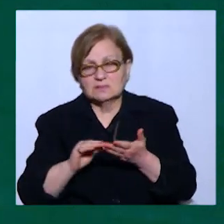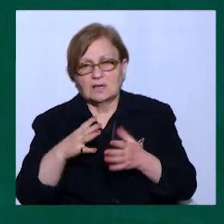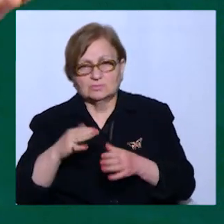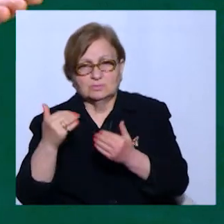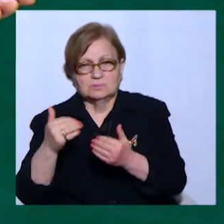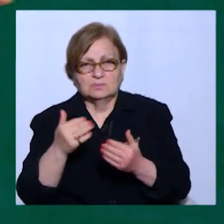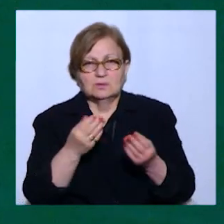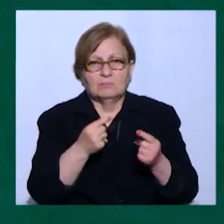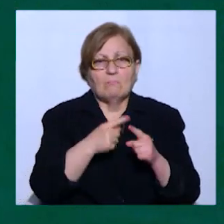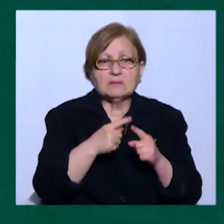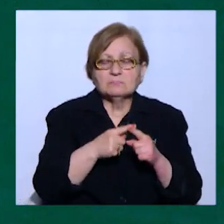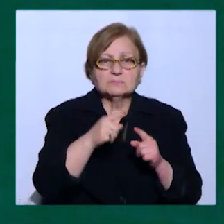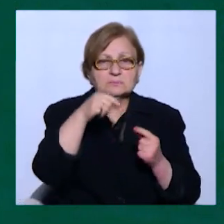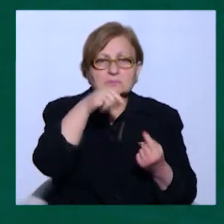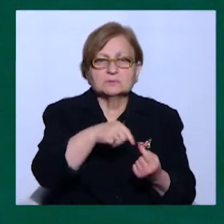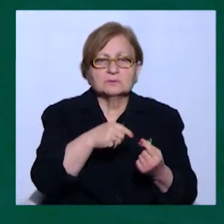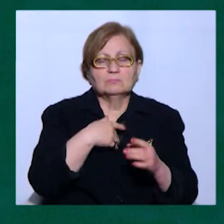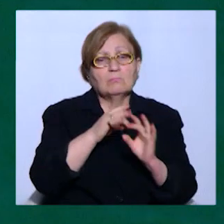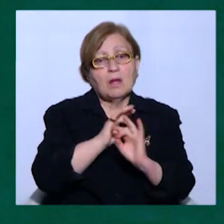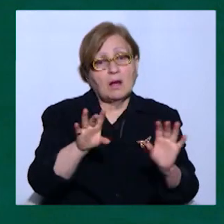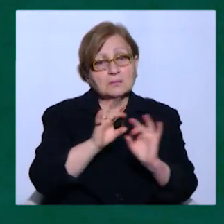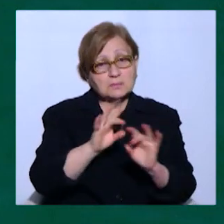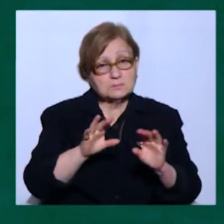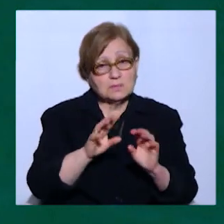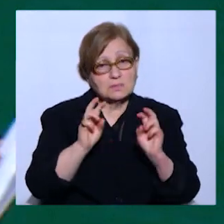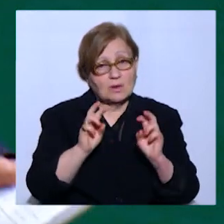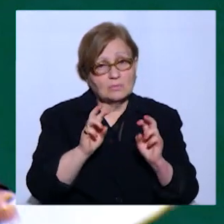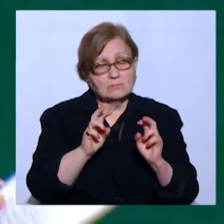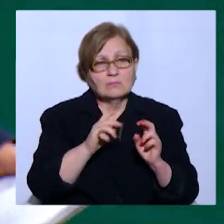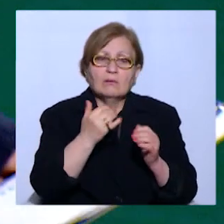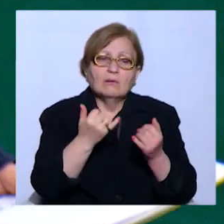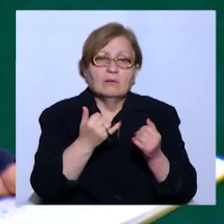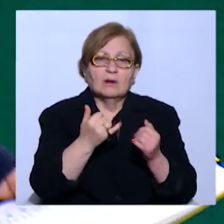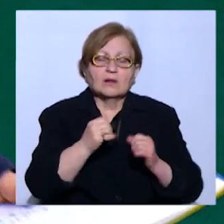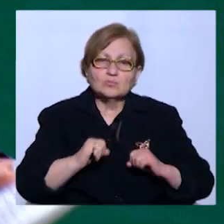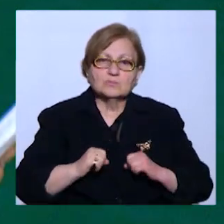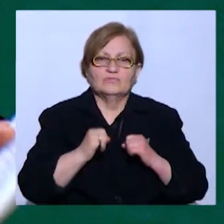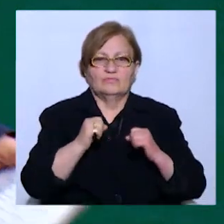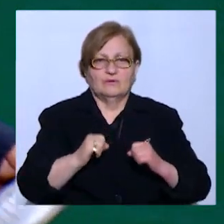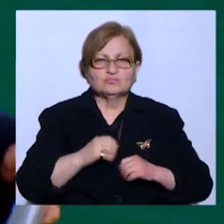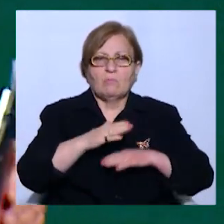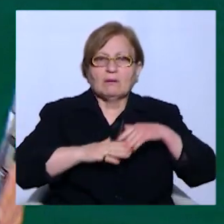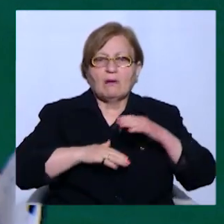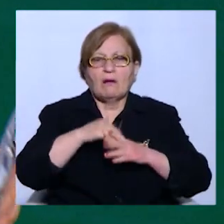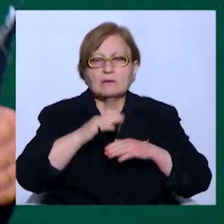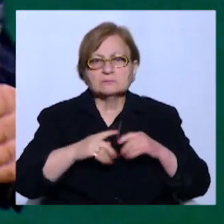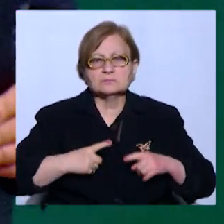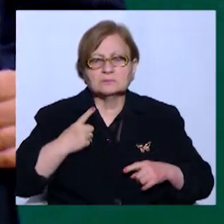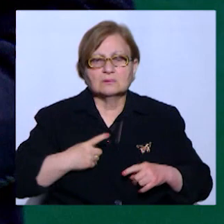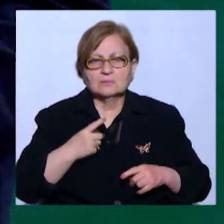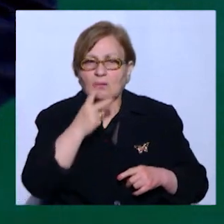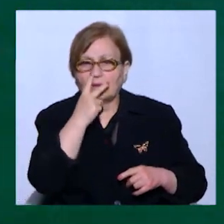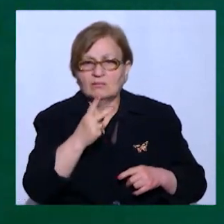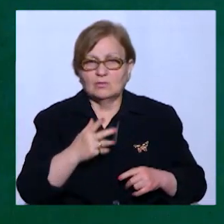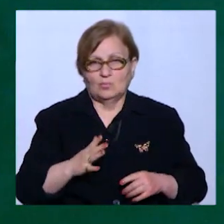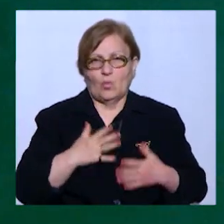მასწავლებელი. მათემატიკაში ცხადია, ახსენი თეორიული მასალა და მე უნდა პრაქტიკულად ვივარჯიშოთ და ვნახოთ, აბა როგორ კარგად